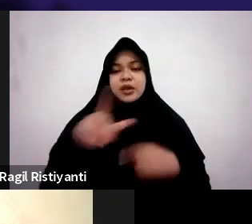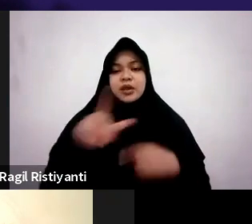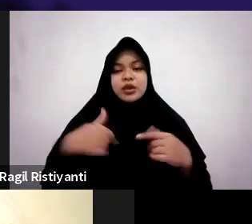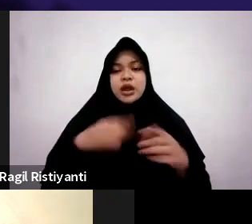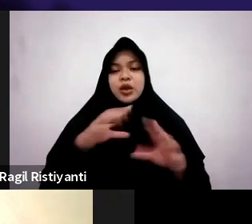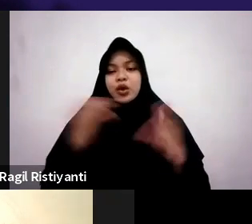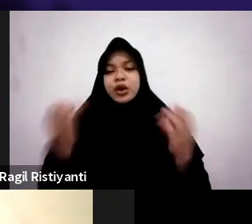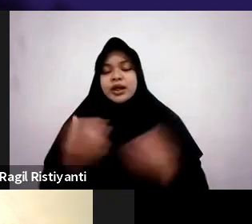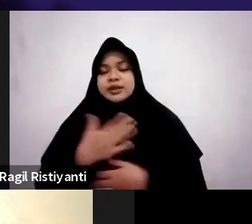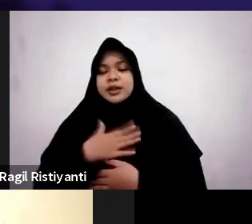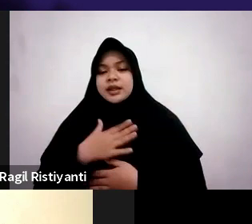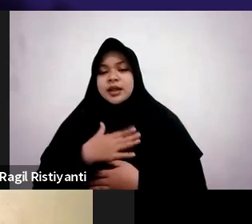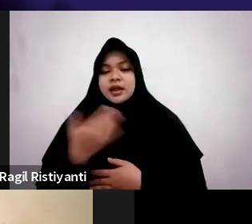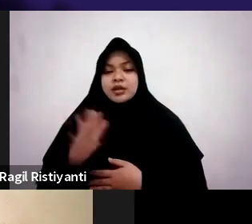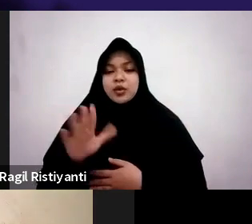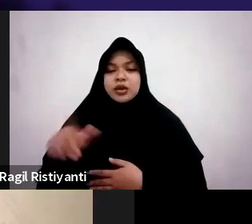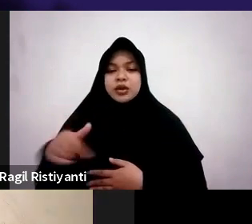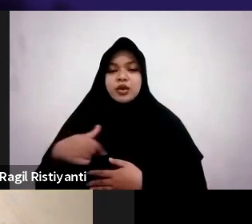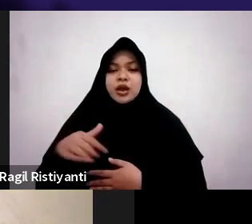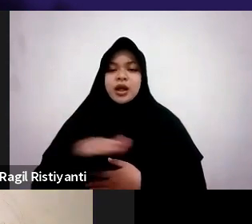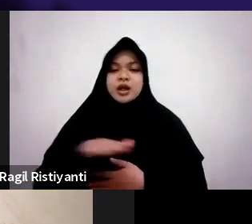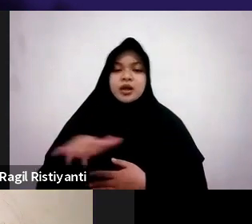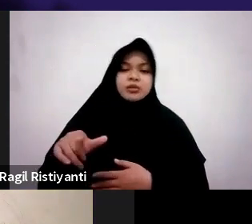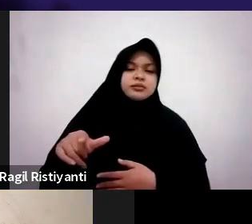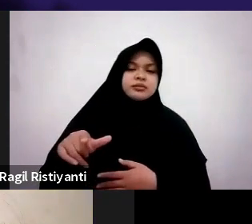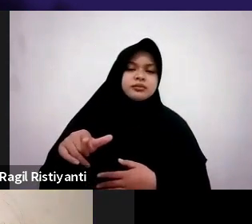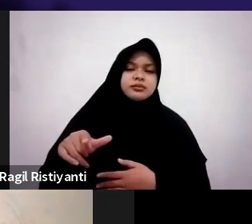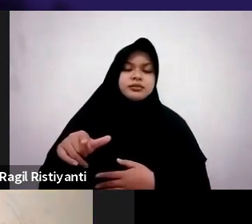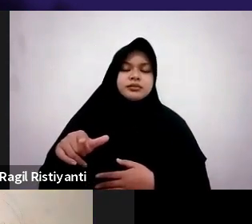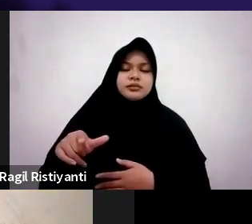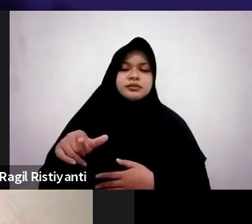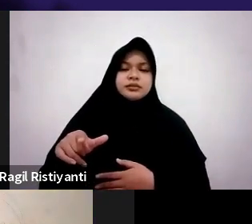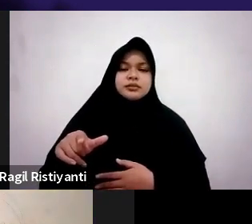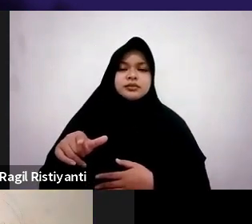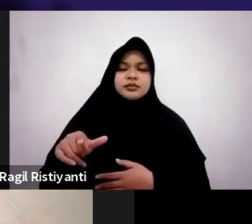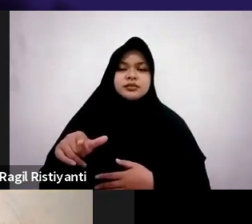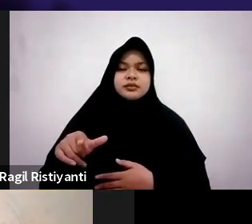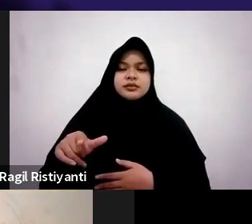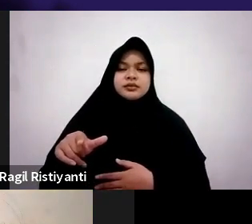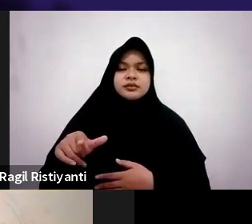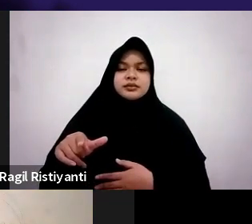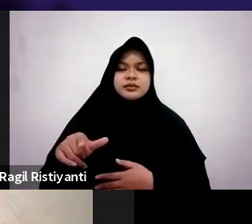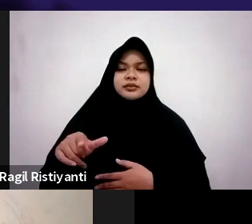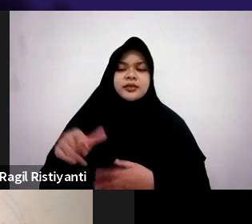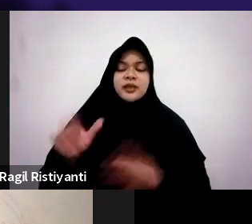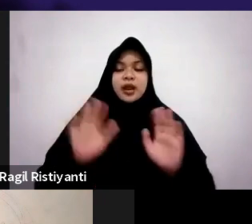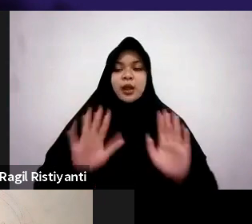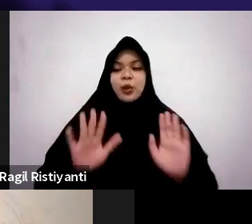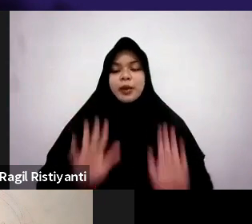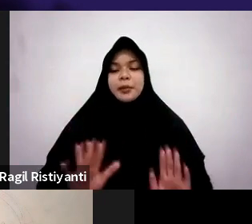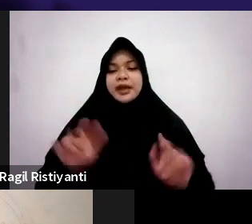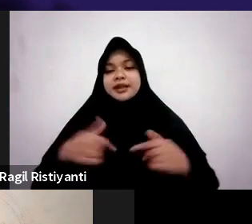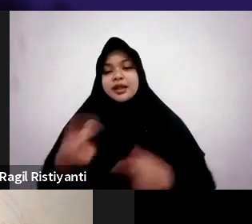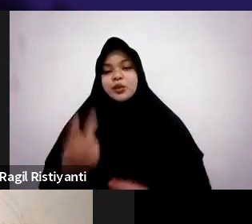saya sudah selesai antar untuk memperjuangkan hak-hak Ini bukti ini ini luar biasa yang